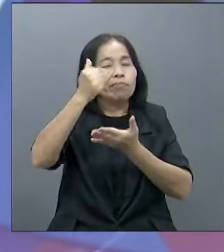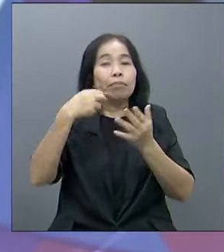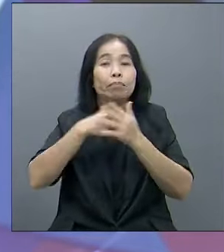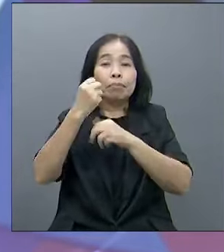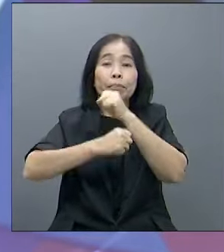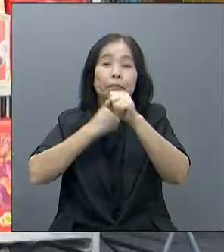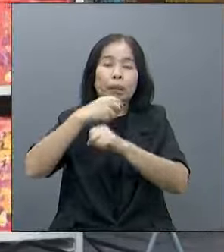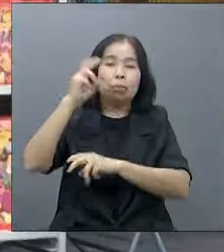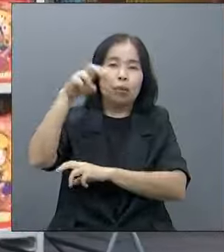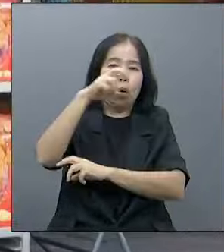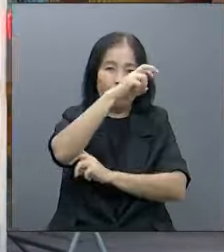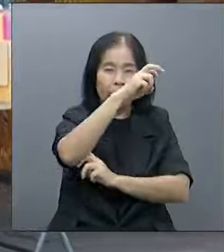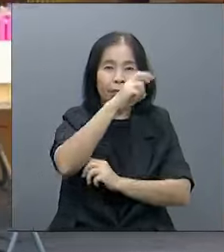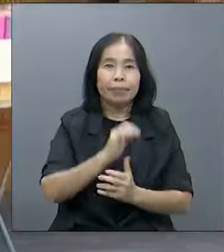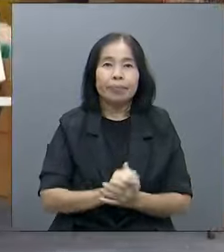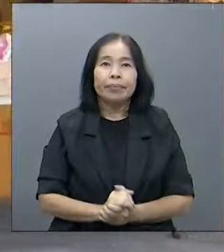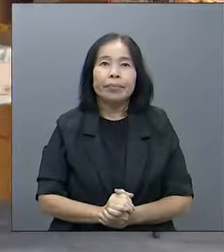ค่ะ